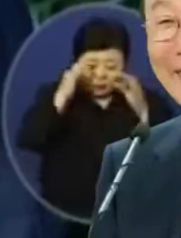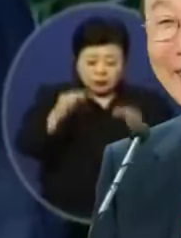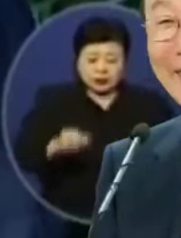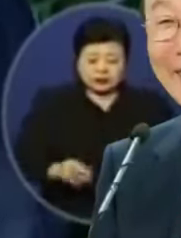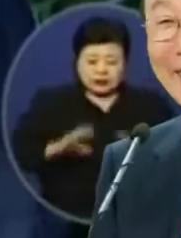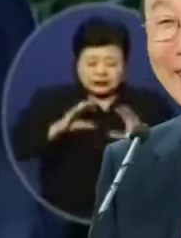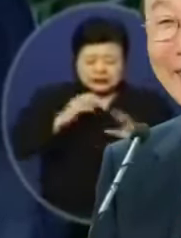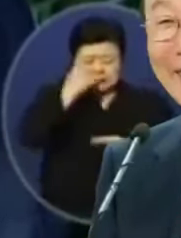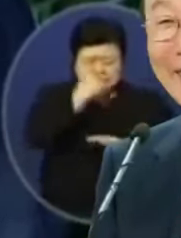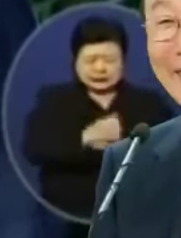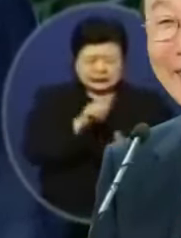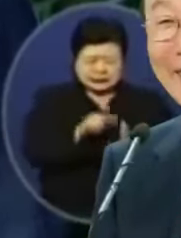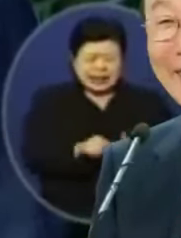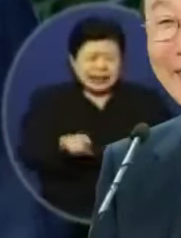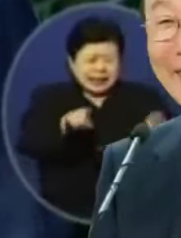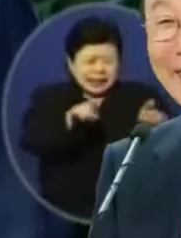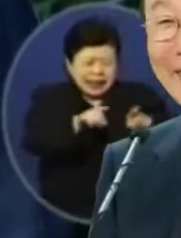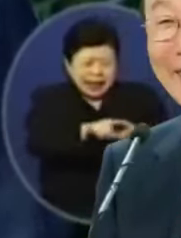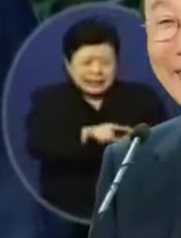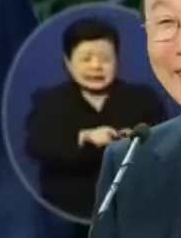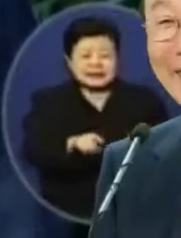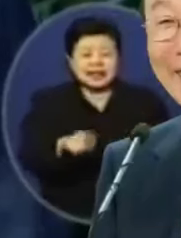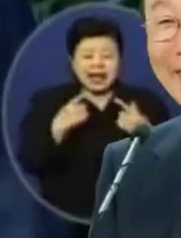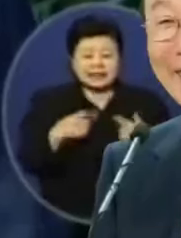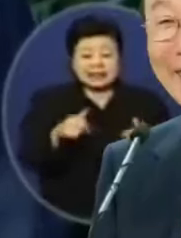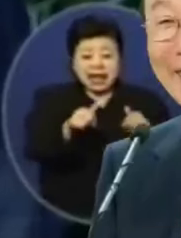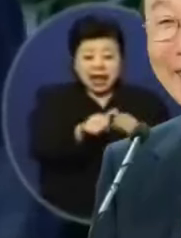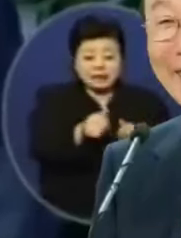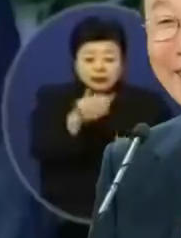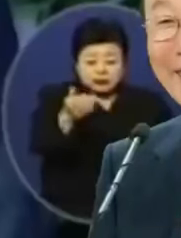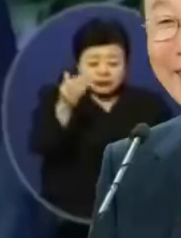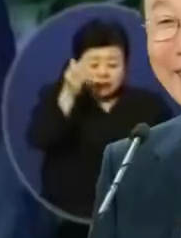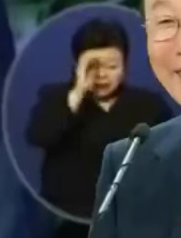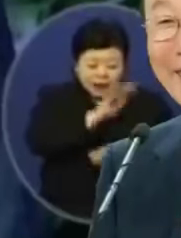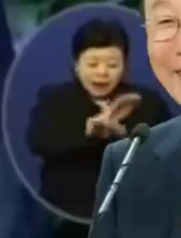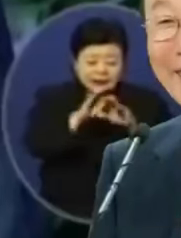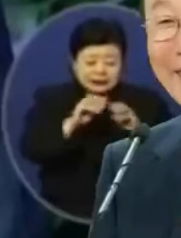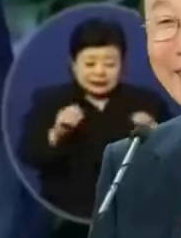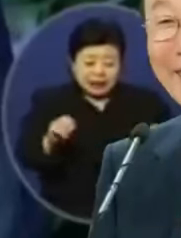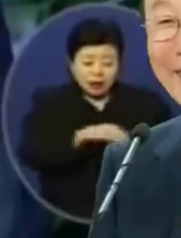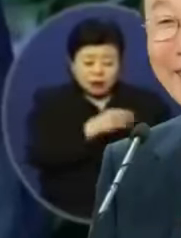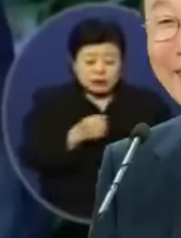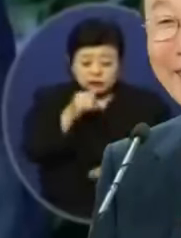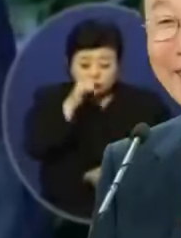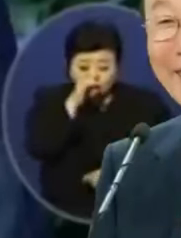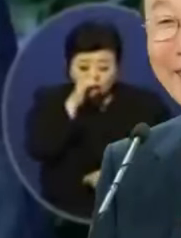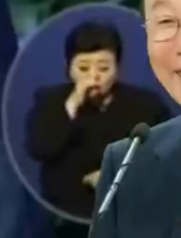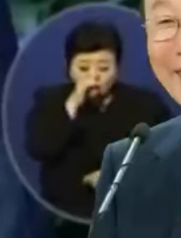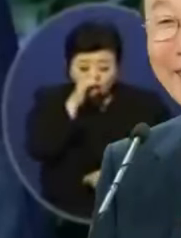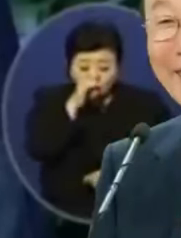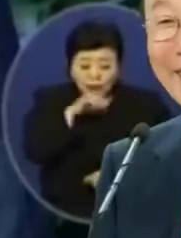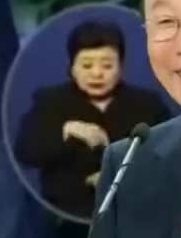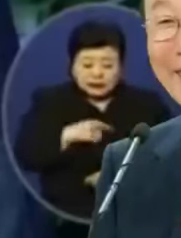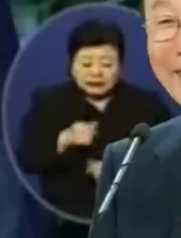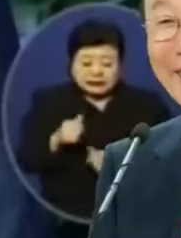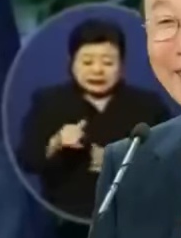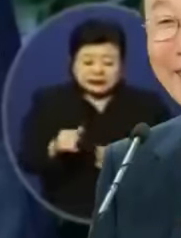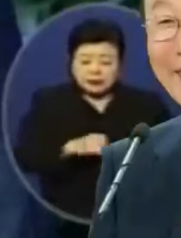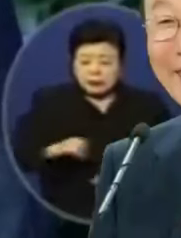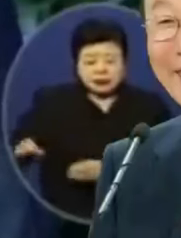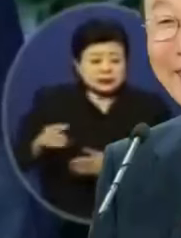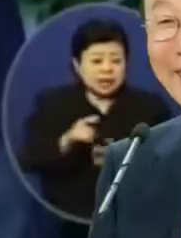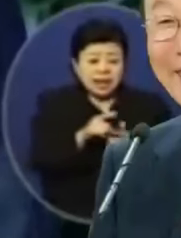세상 끝날까지 내가 너희와 함께 하려고 말씀하신 것입니다. 하늘과 땅의 모든 권세를 가지고 계심에 자기를 따르는 자를